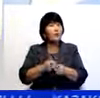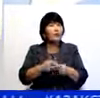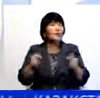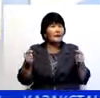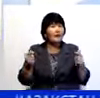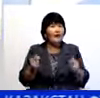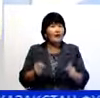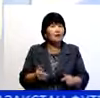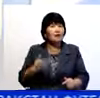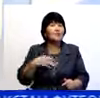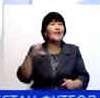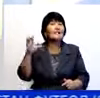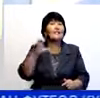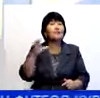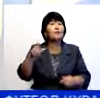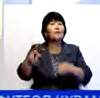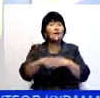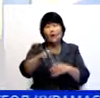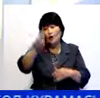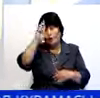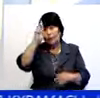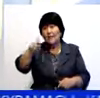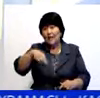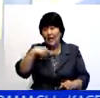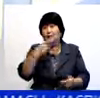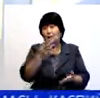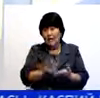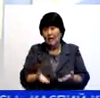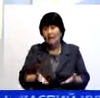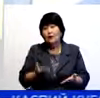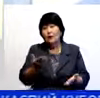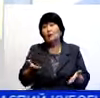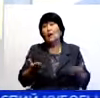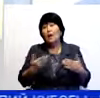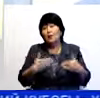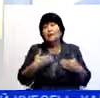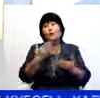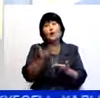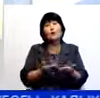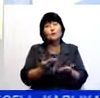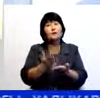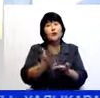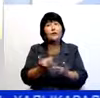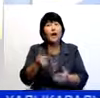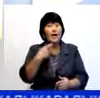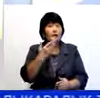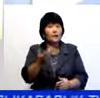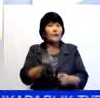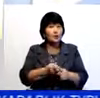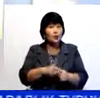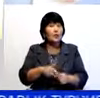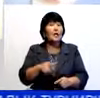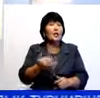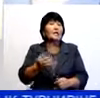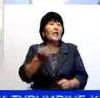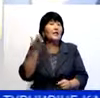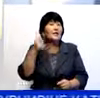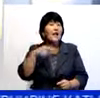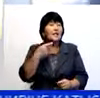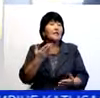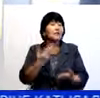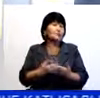нақтылау бізде сентябрьдің аяғы деп үкімет айтып жатыр. Соған біздегі ұсынып жатыр. Сол кезде айтып жатқан сол ғой. Министрліктен айтты, осы